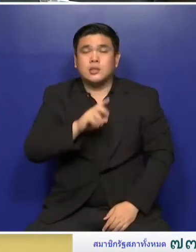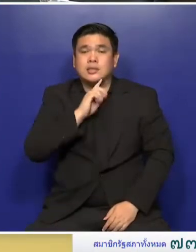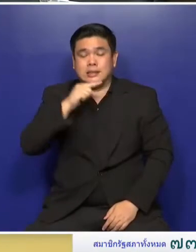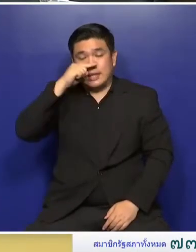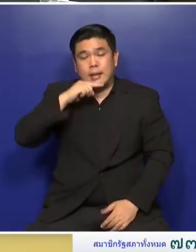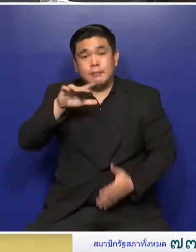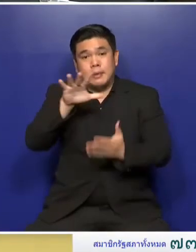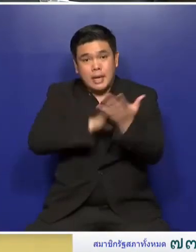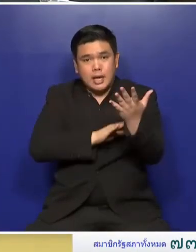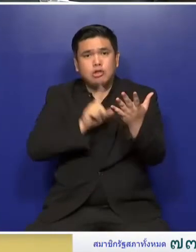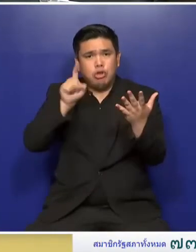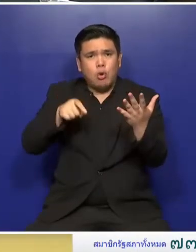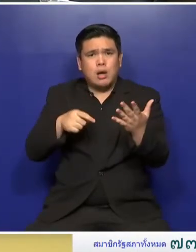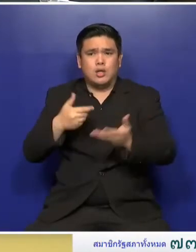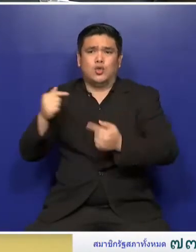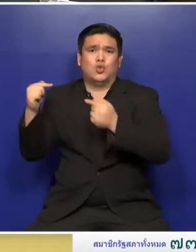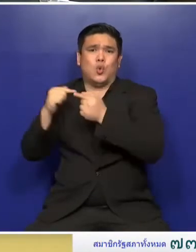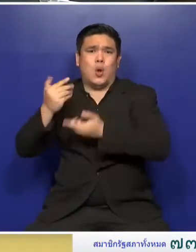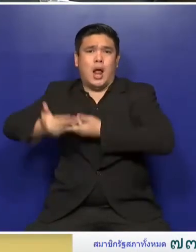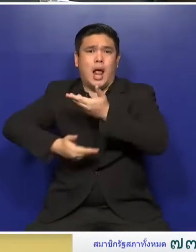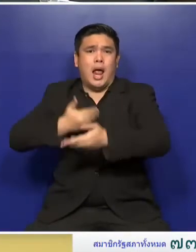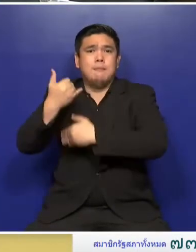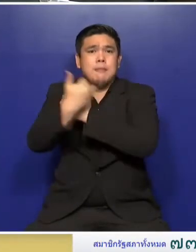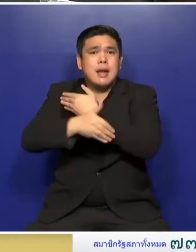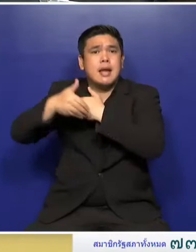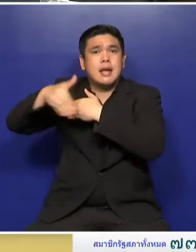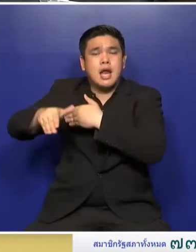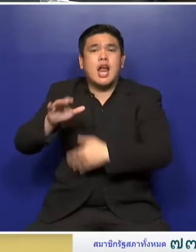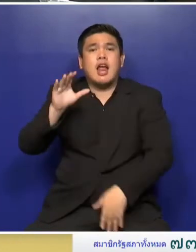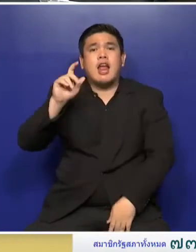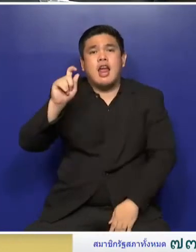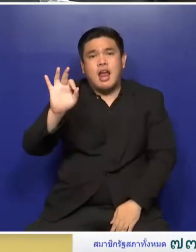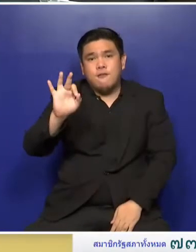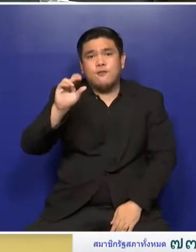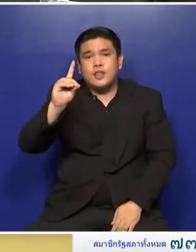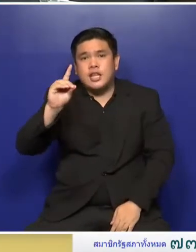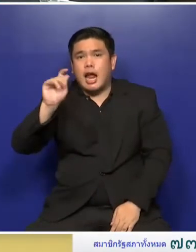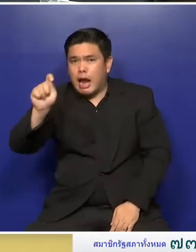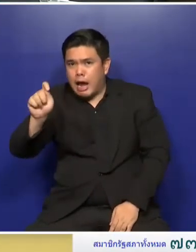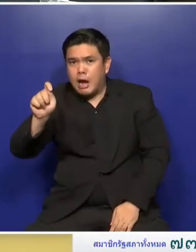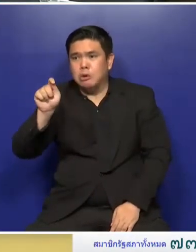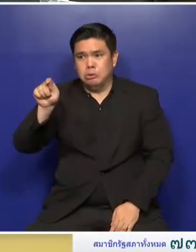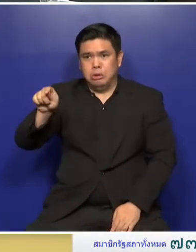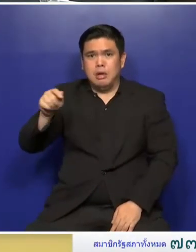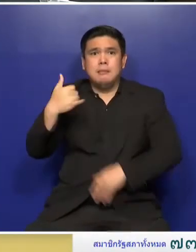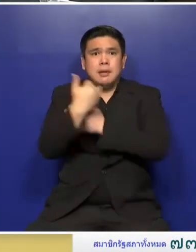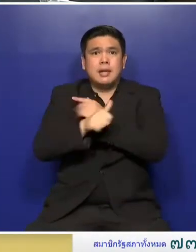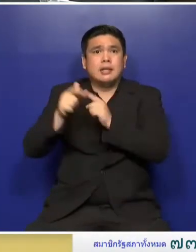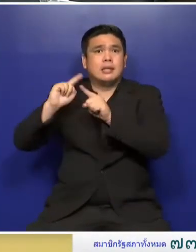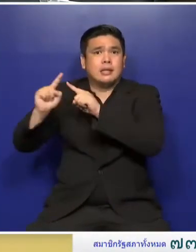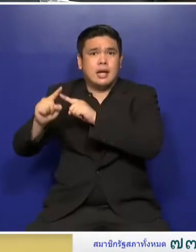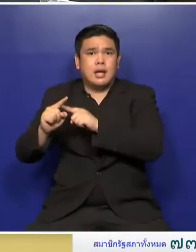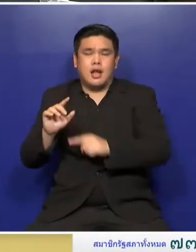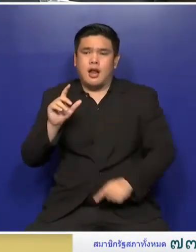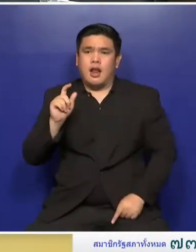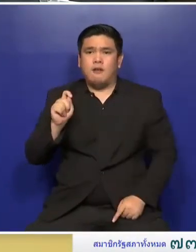ากการค้าระหวางประเทศโยเฉพาะการทำ FTA กัประเทศต่ ในโลกที่เรายังไมได้เป็น F